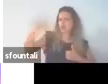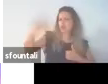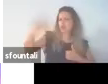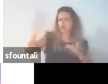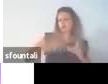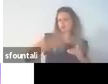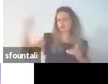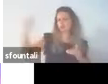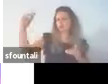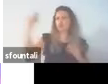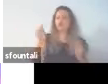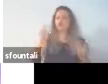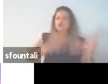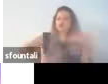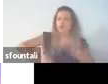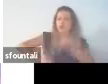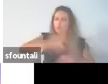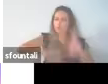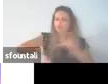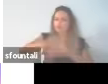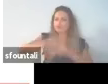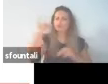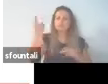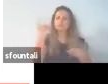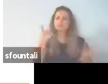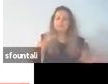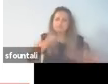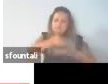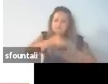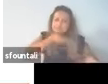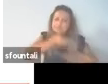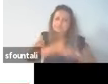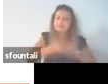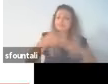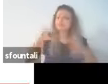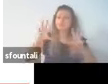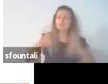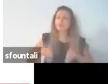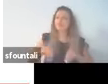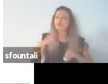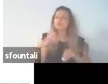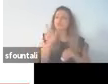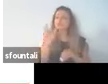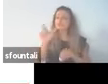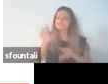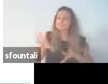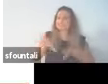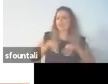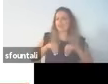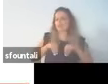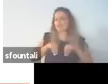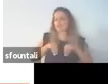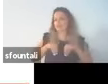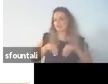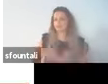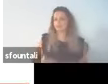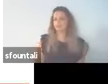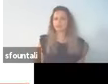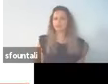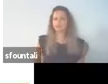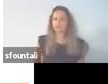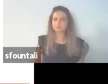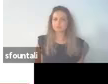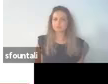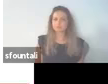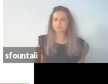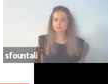αντιλαμβάνονται και εκφράζονται γύρω από τη συνένεση. And in case you are interested, we've also created a toolkit to